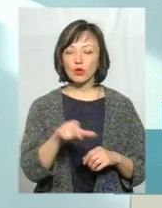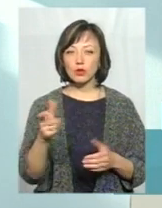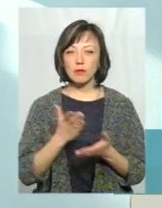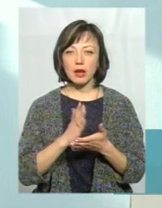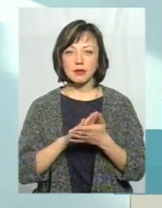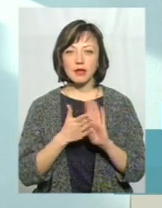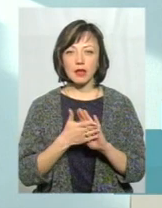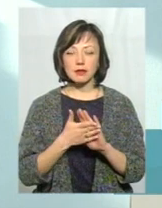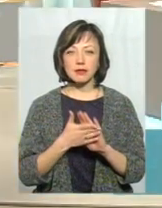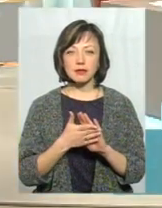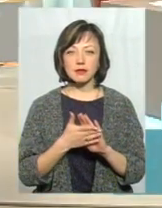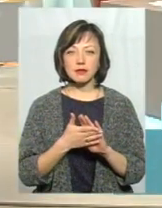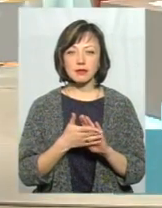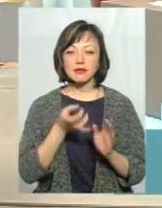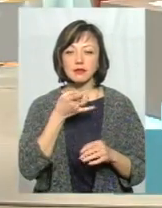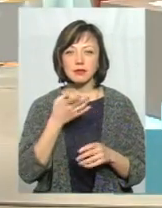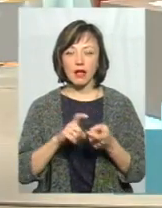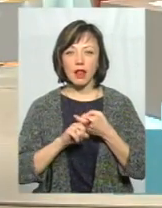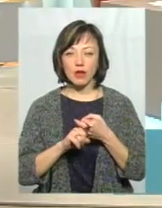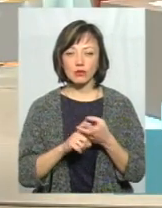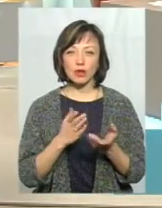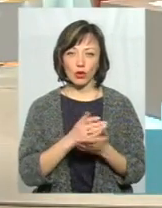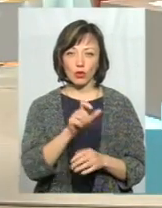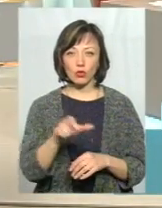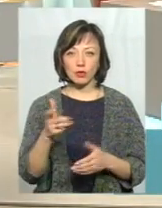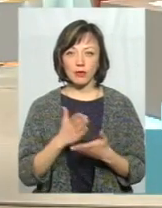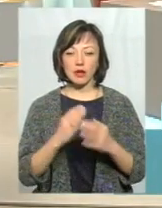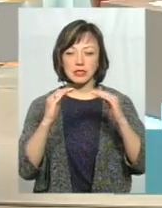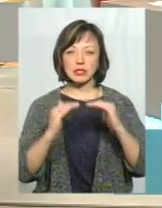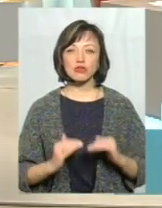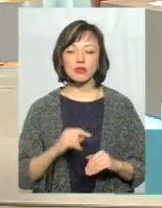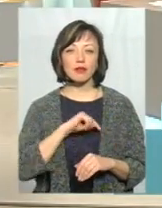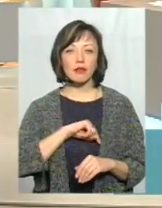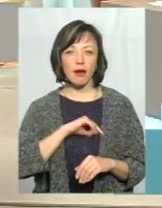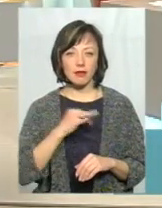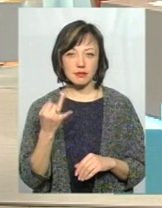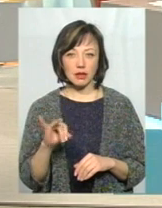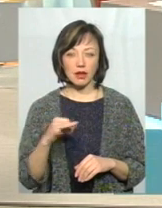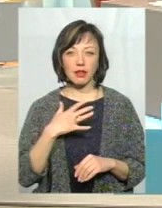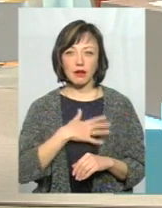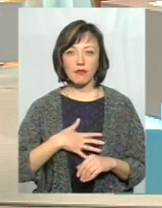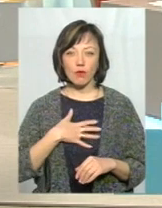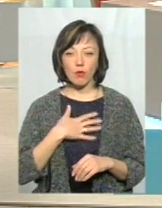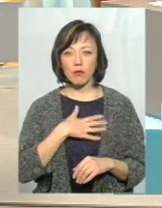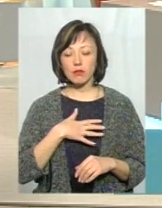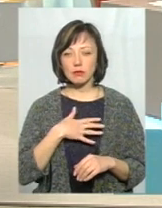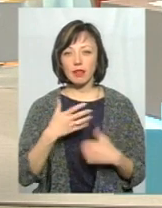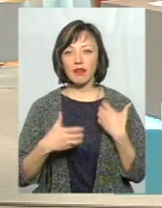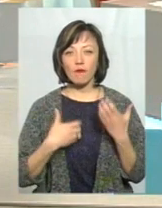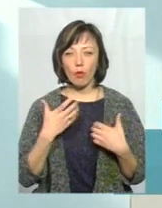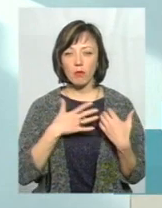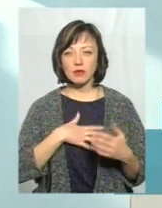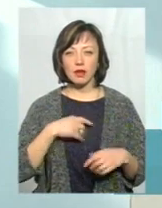стан незалежності. Відносяться і ті люди, які мають знижений настрій, тривогу, переживання, тобто